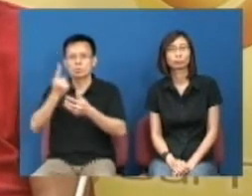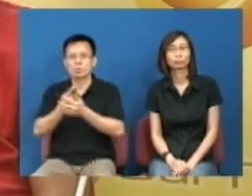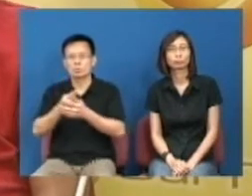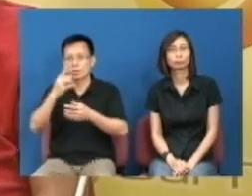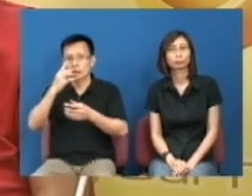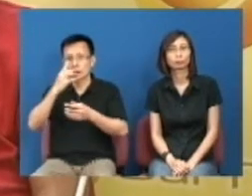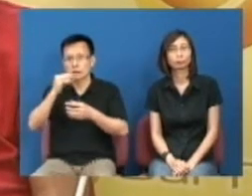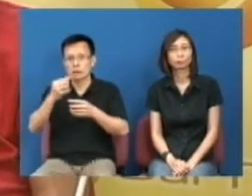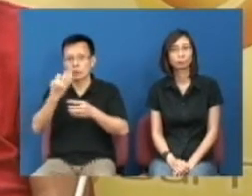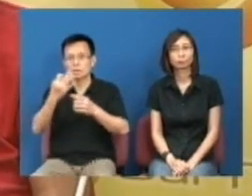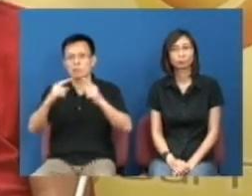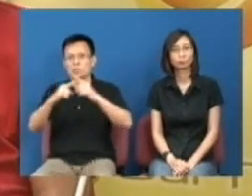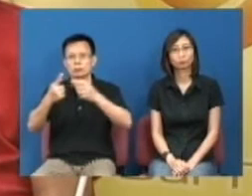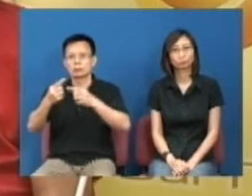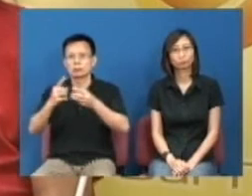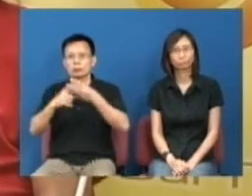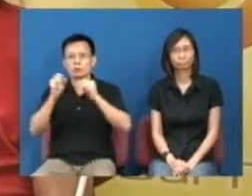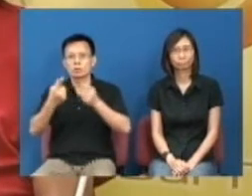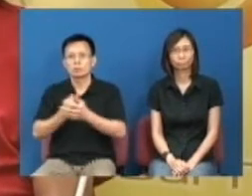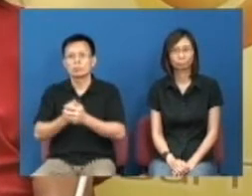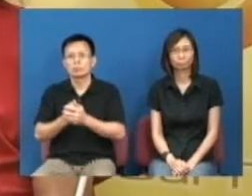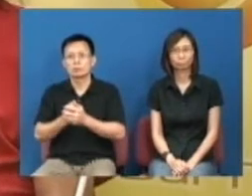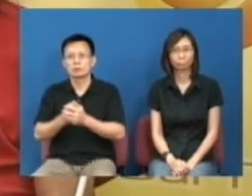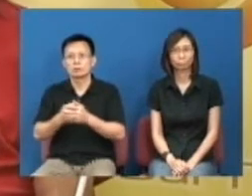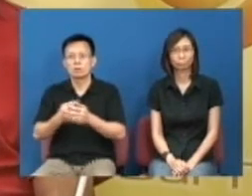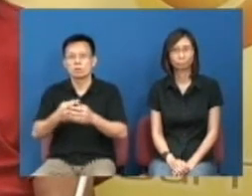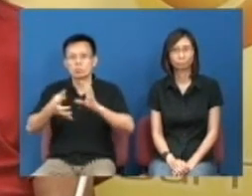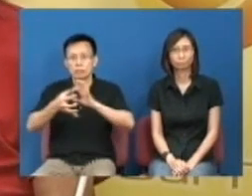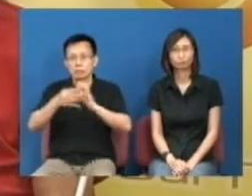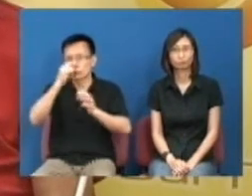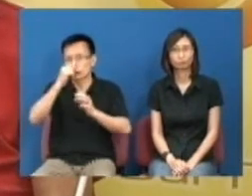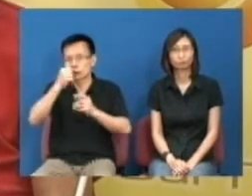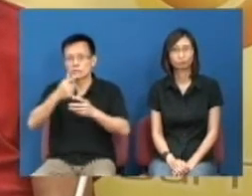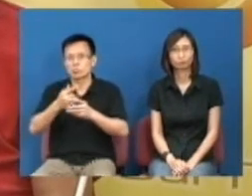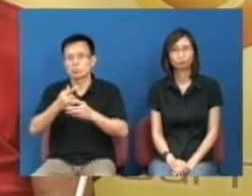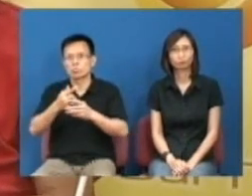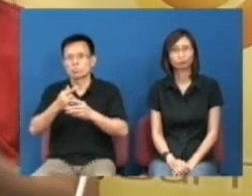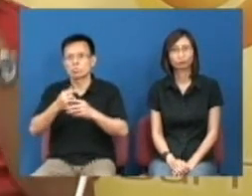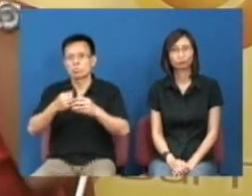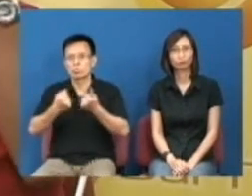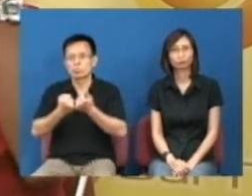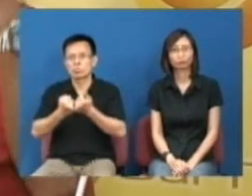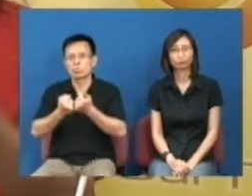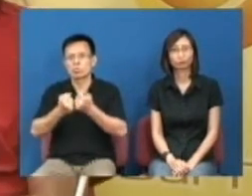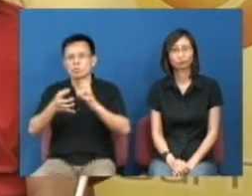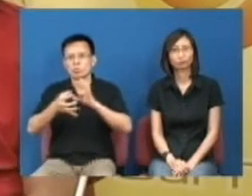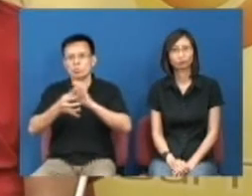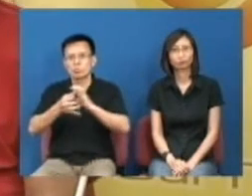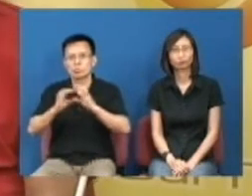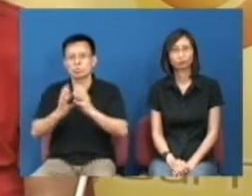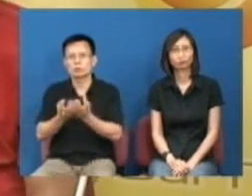義嘅聯俄用共輔助工農係咪要咁做咧？係咪？係咪即係咪咁樣